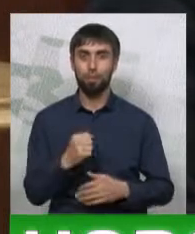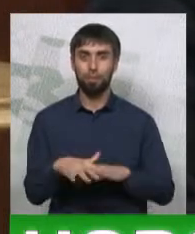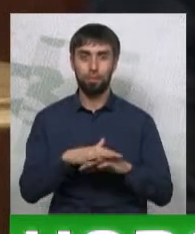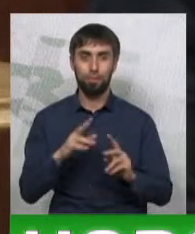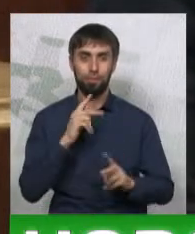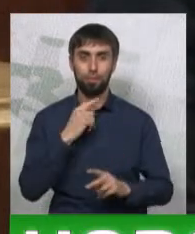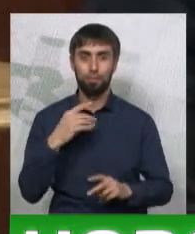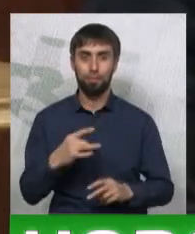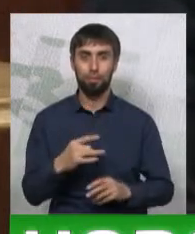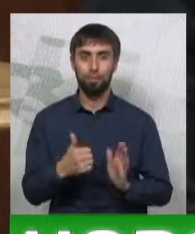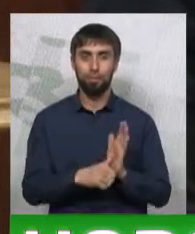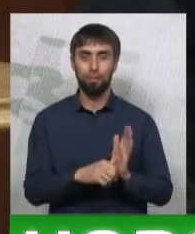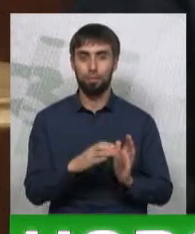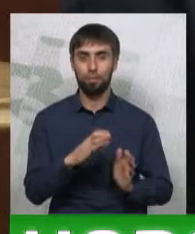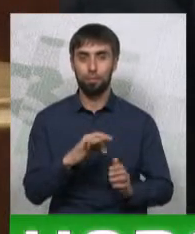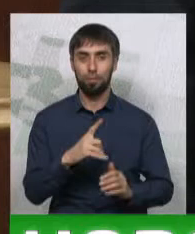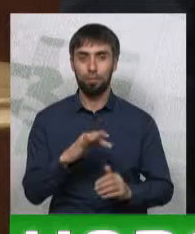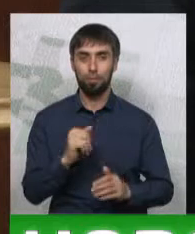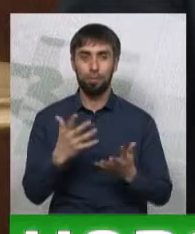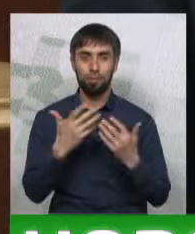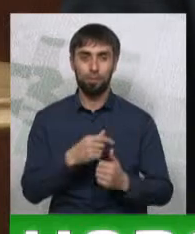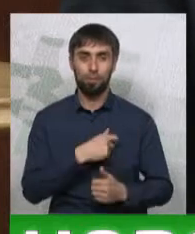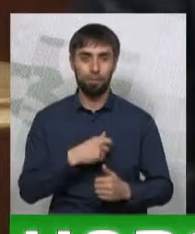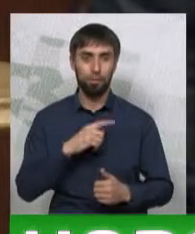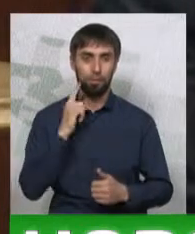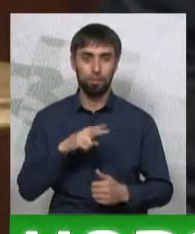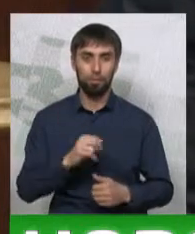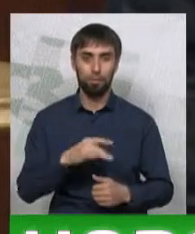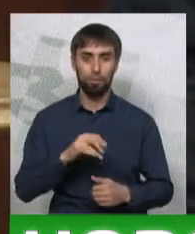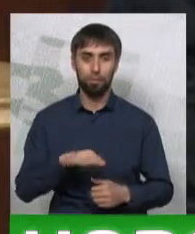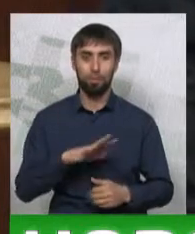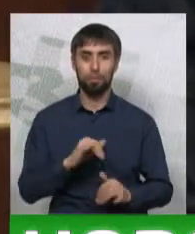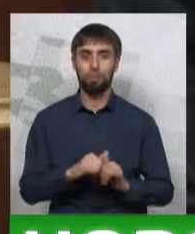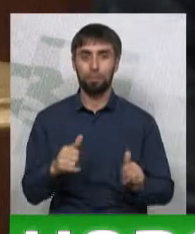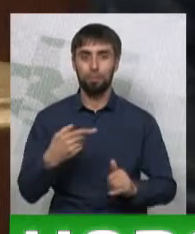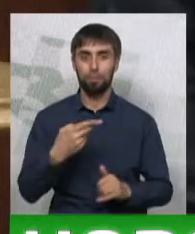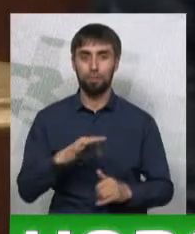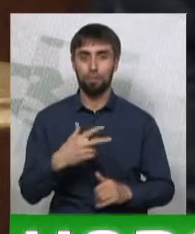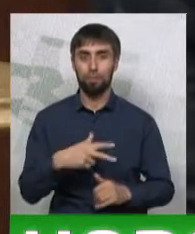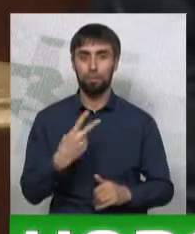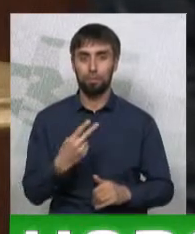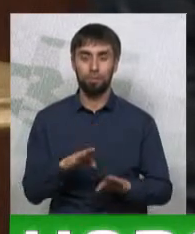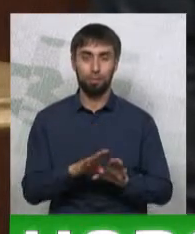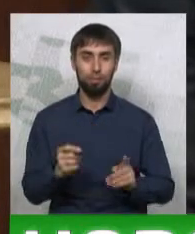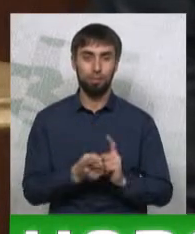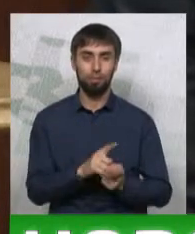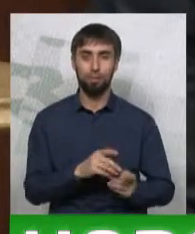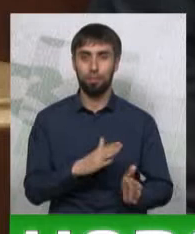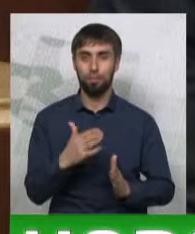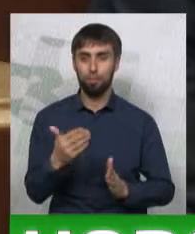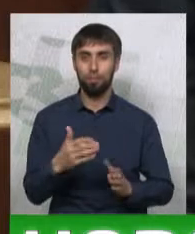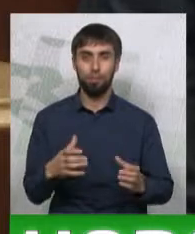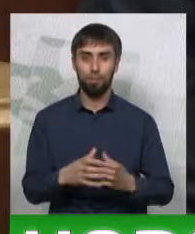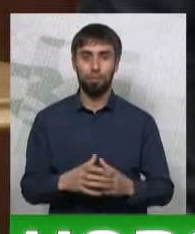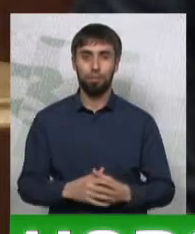собранием республики 6-го созыва, количество депутатов молодежного парламента было увеличено до 32, а также изменен порядок его